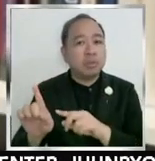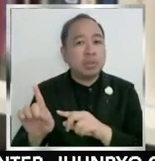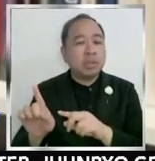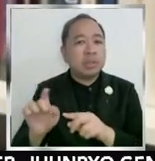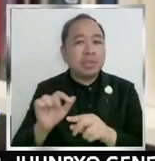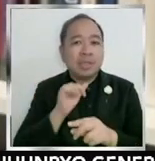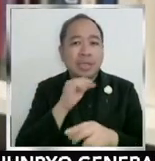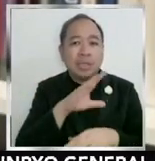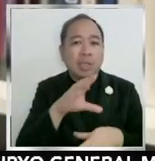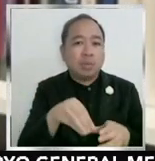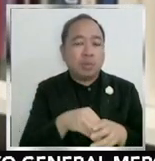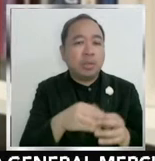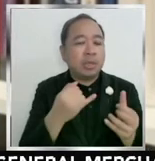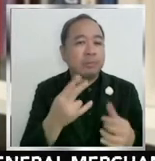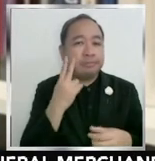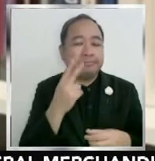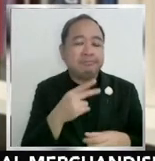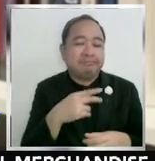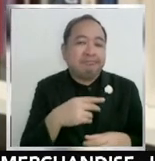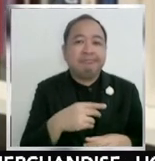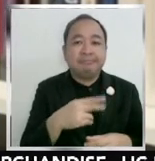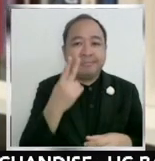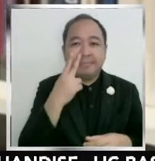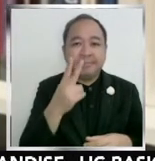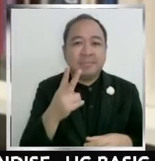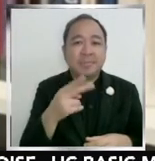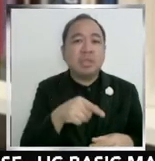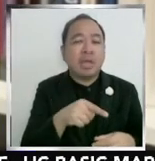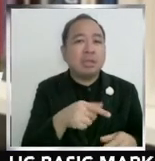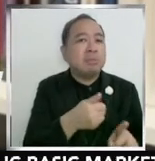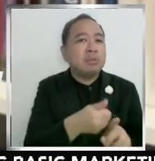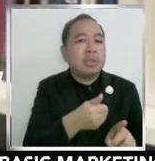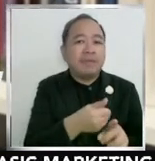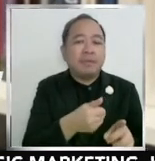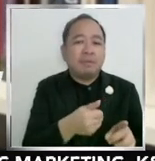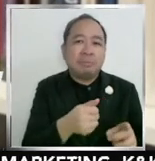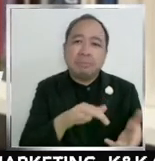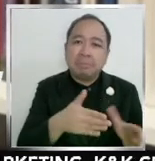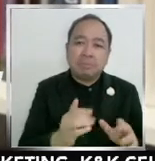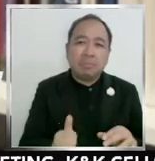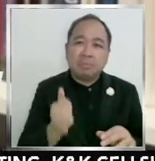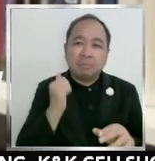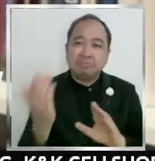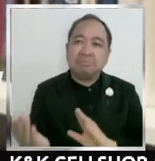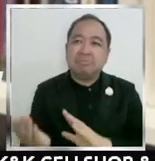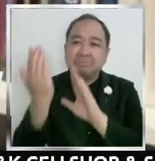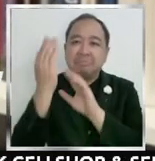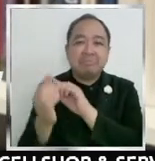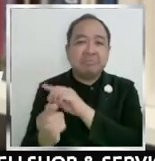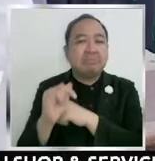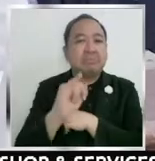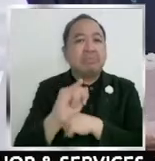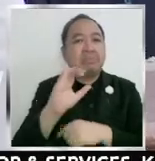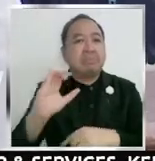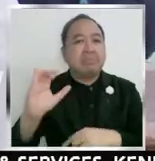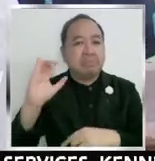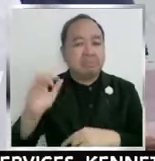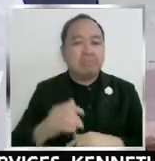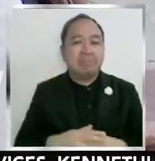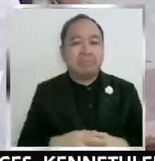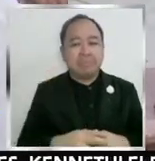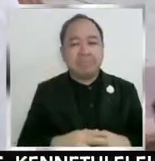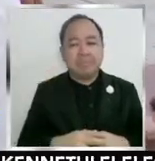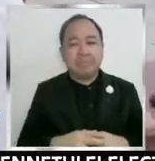nga nagkibit-balikat na siya. Mamamatay muna siya bago siya humarap sa mga dayuhang mga magistrado at sa dayuhang hukuman. Ang next step